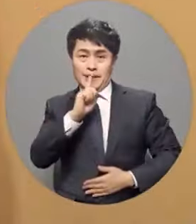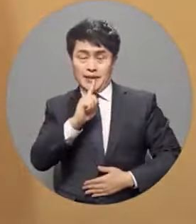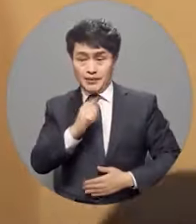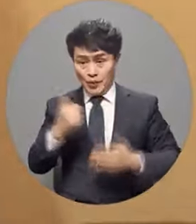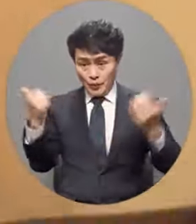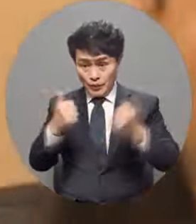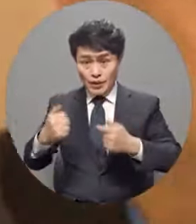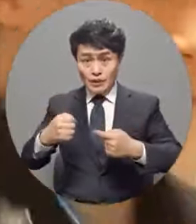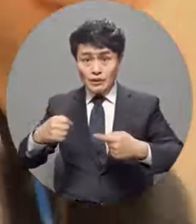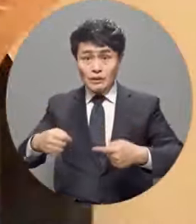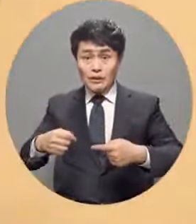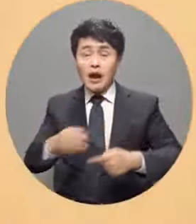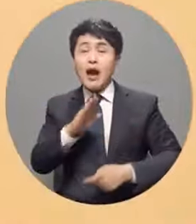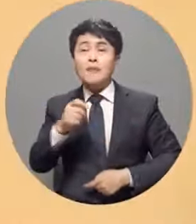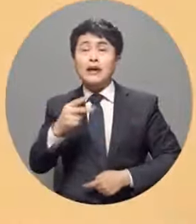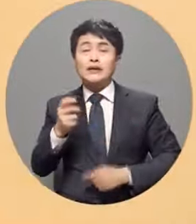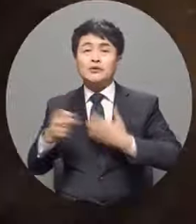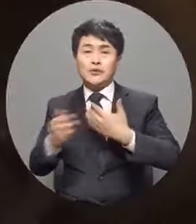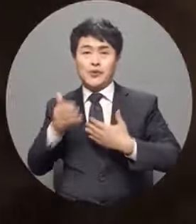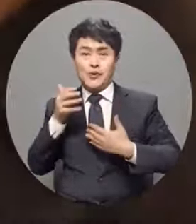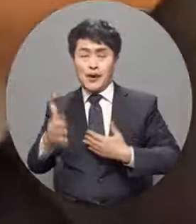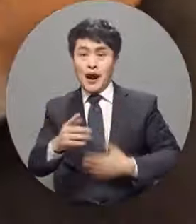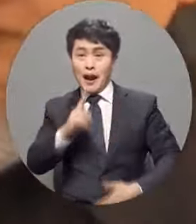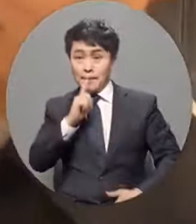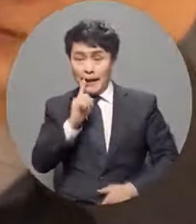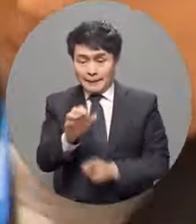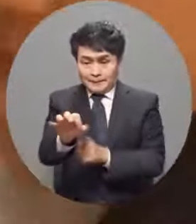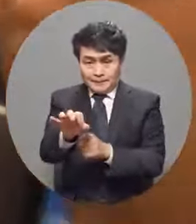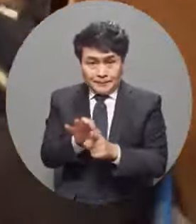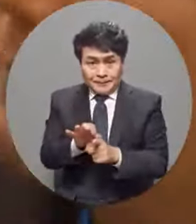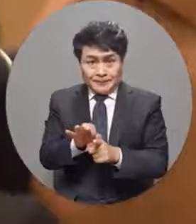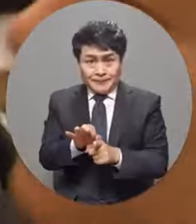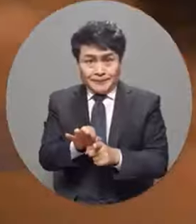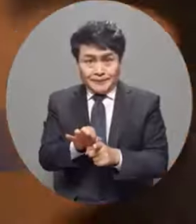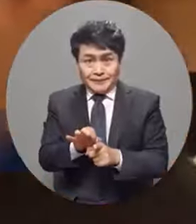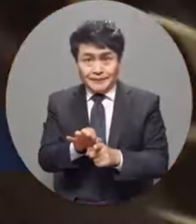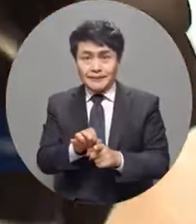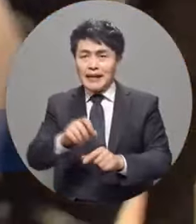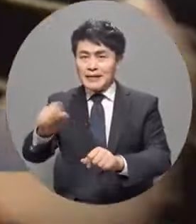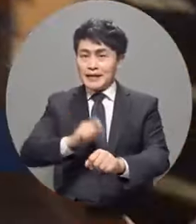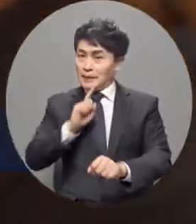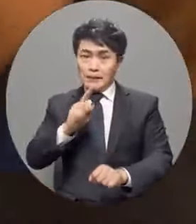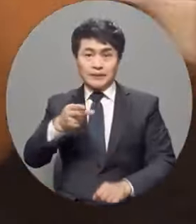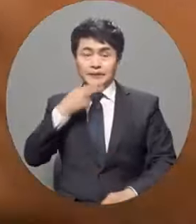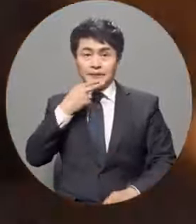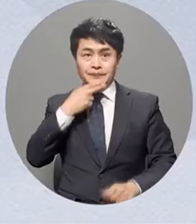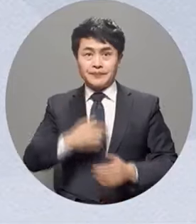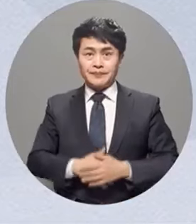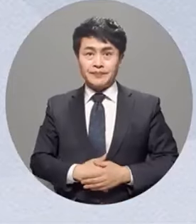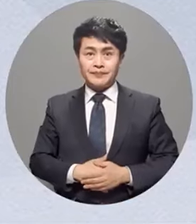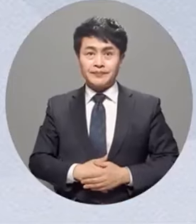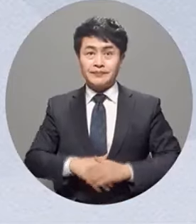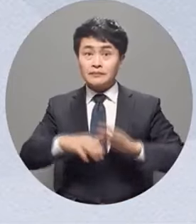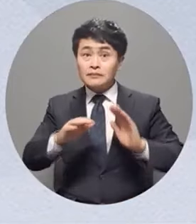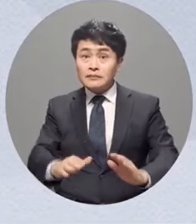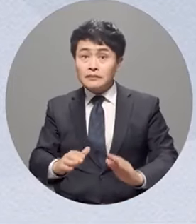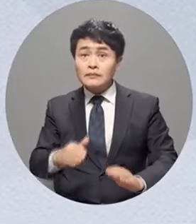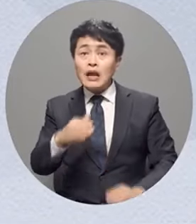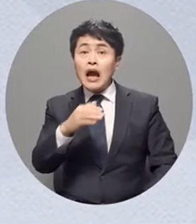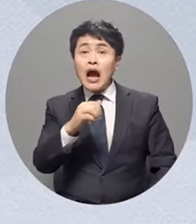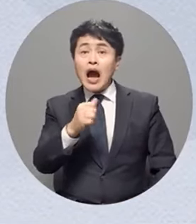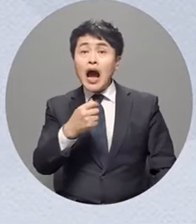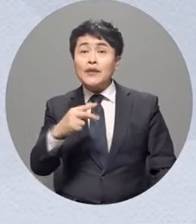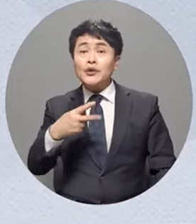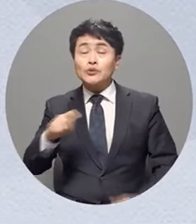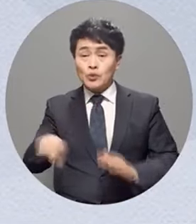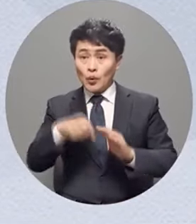회의에 참석한 박단 전공의 대표는 말을 아꼈습니다. 특별히 말씀드릴 거 없어요. 이런 가운데 한덕수